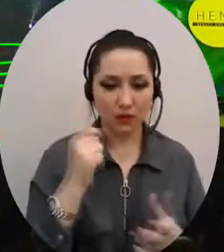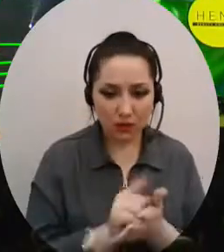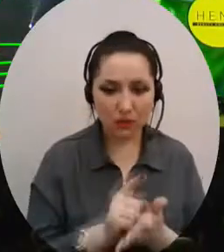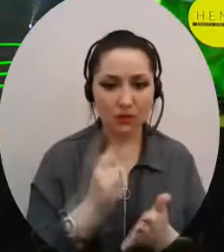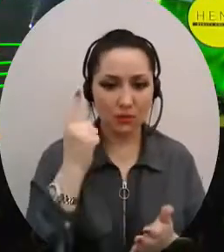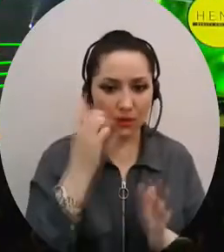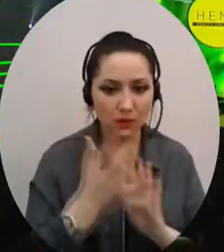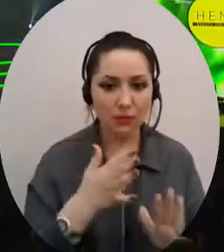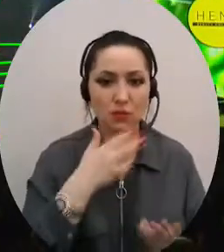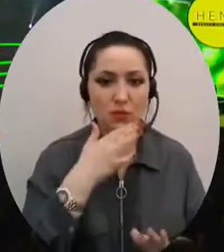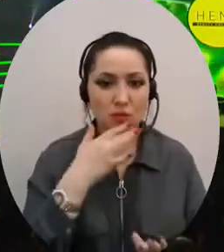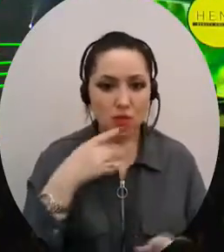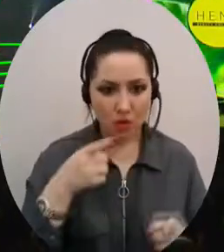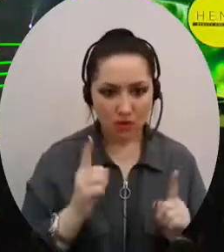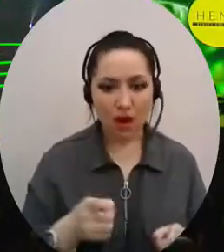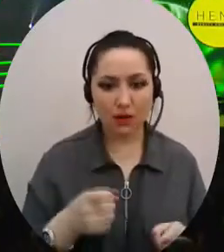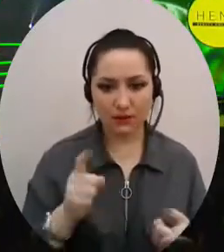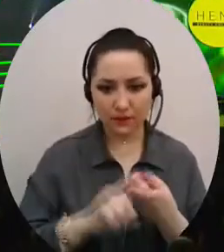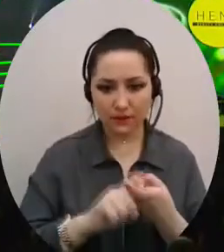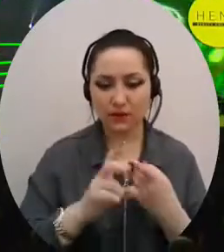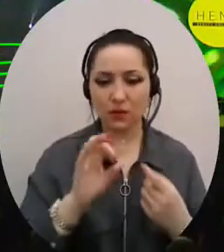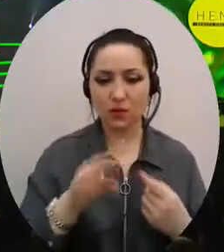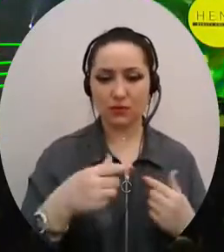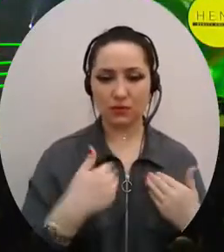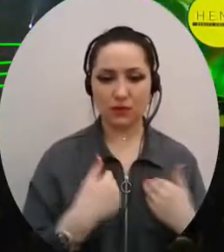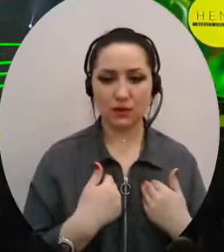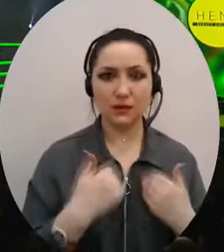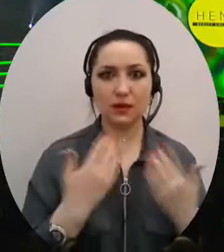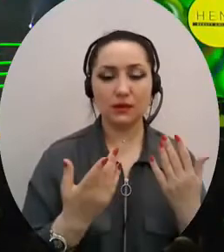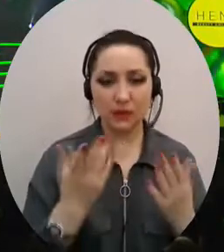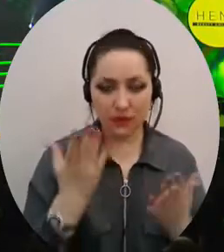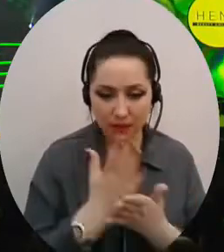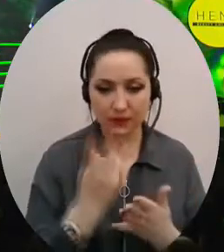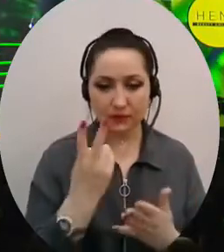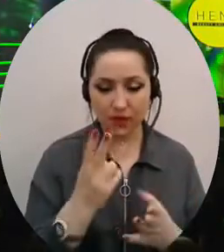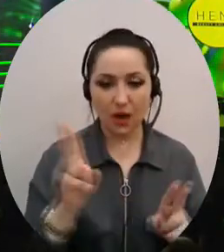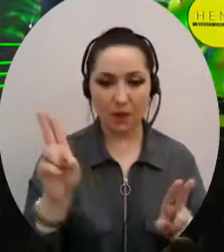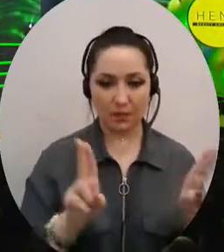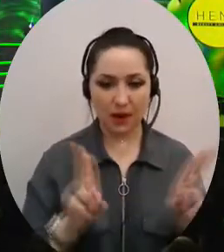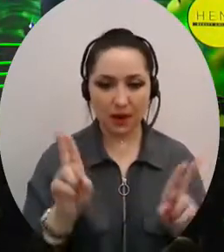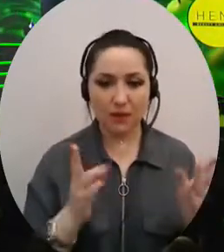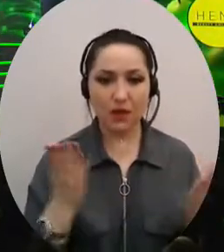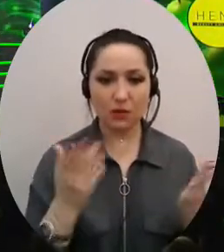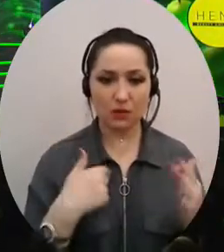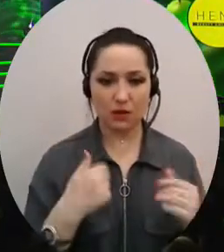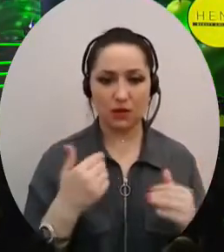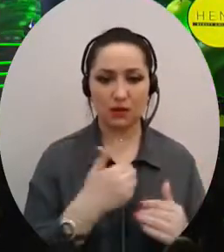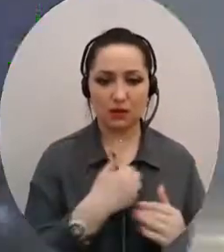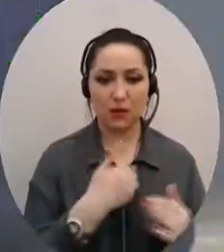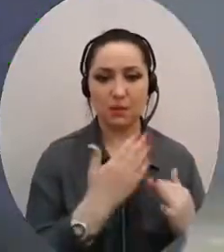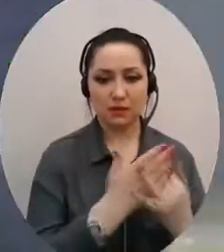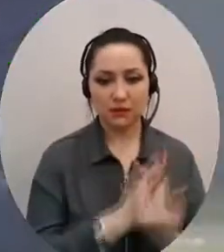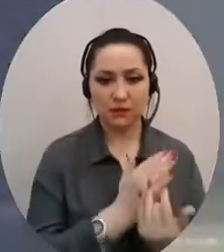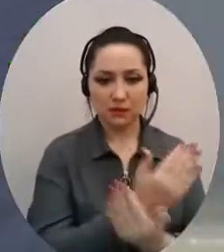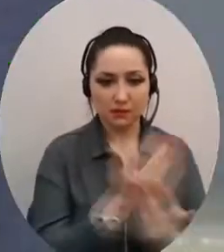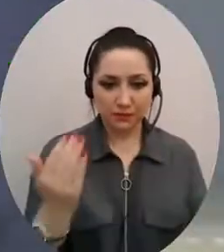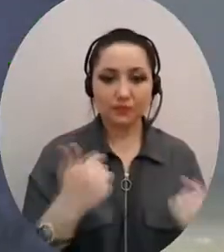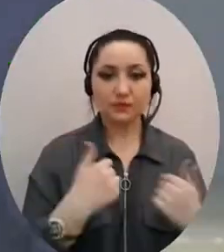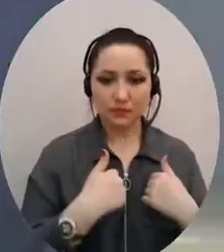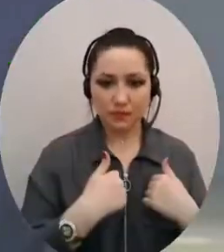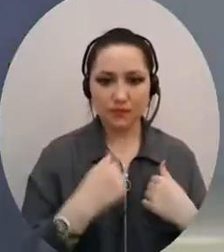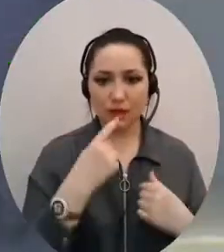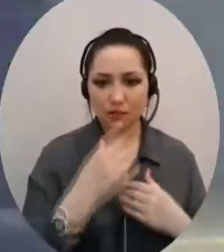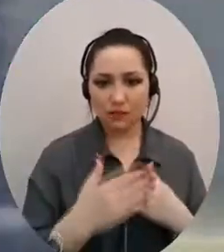много реально зависит от нас. И есть два правила, которыми я хотел бы поделиться сегодня с вами. Они мне на протяжении всего